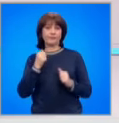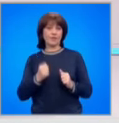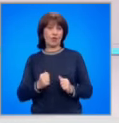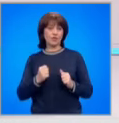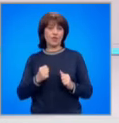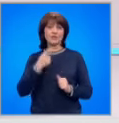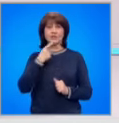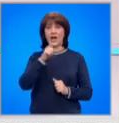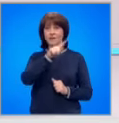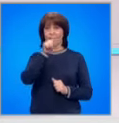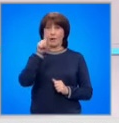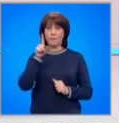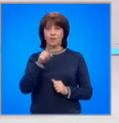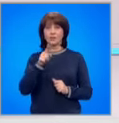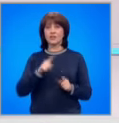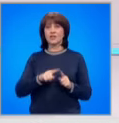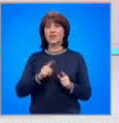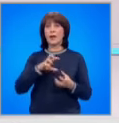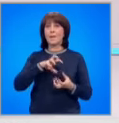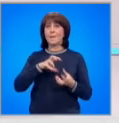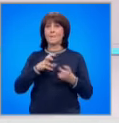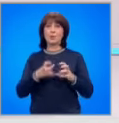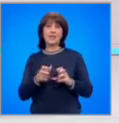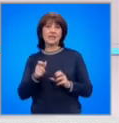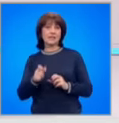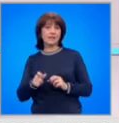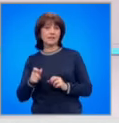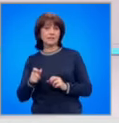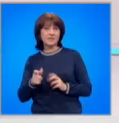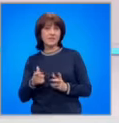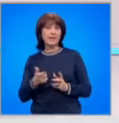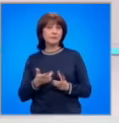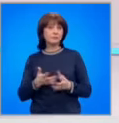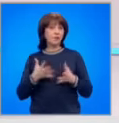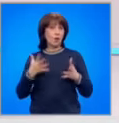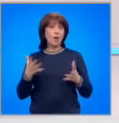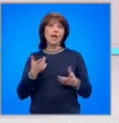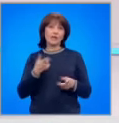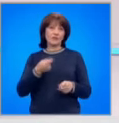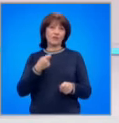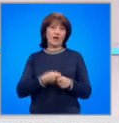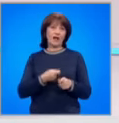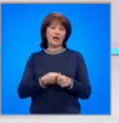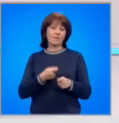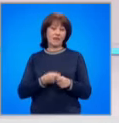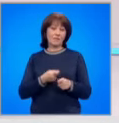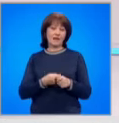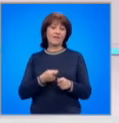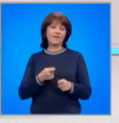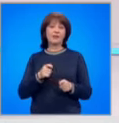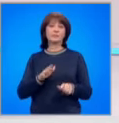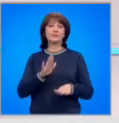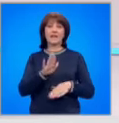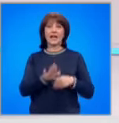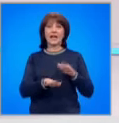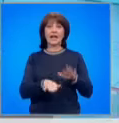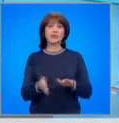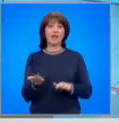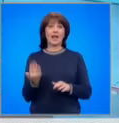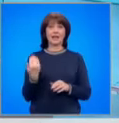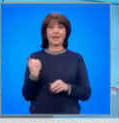Очаквали, че въпросът ще се политизира. Не са очаквали, че въпросът ще се политизира толкова много и за това са се отказали и направиха крачка